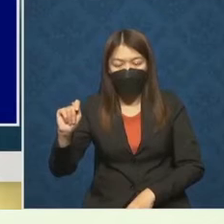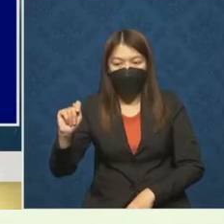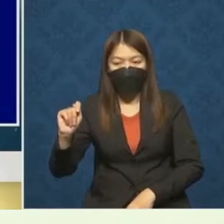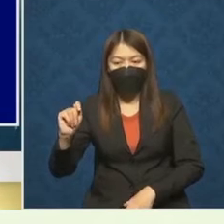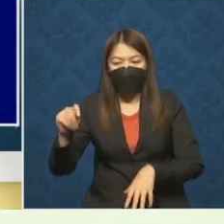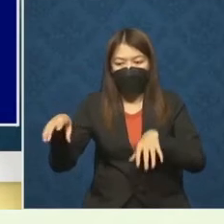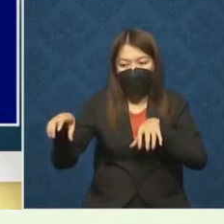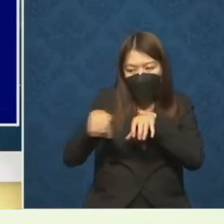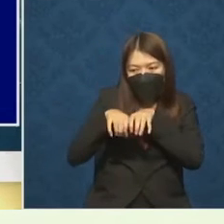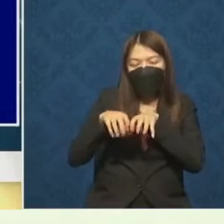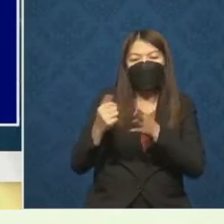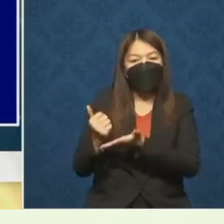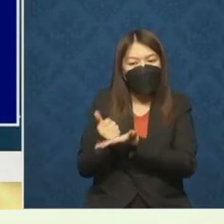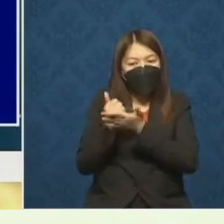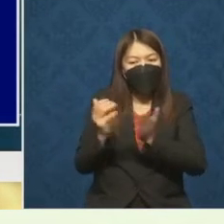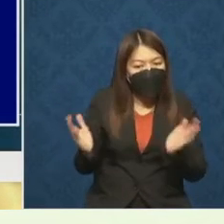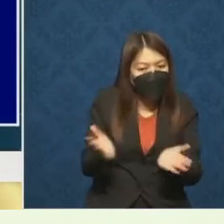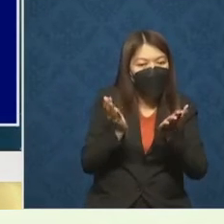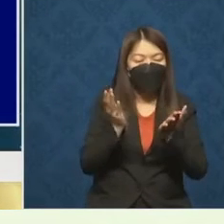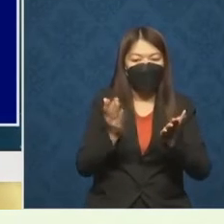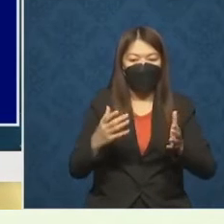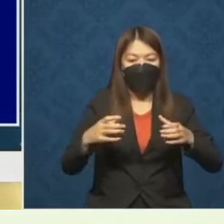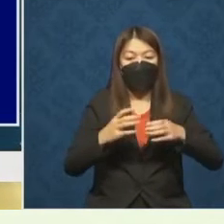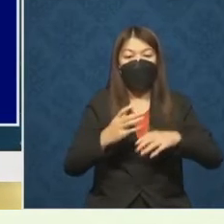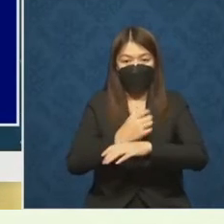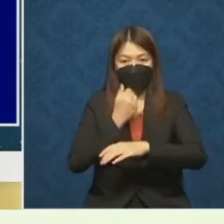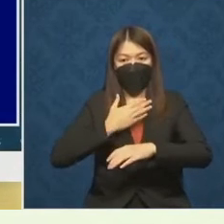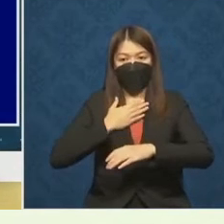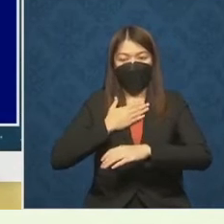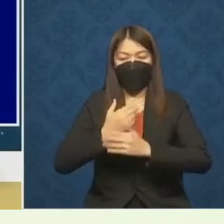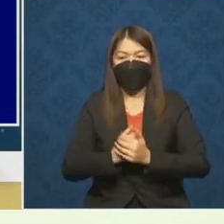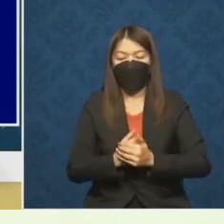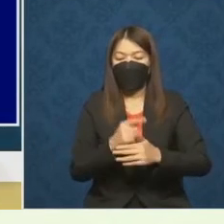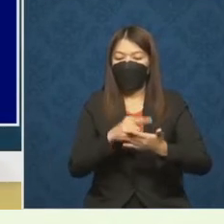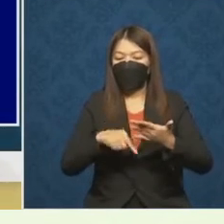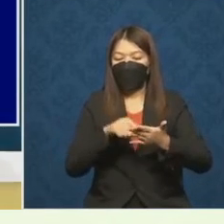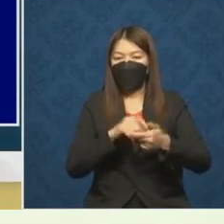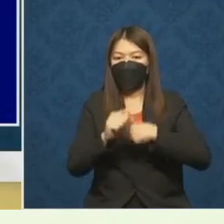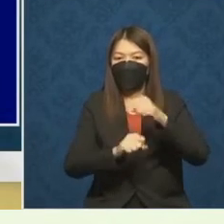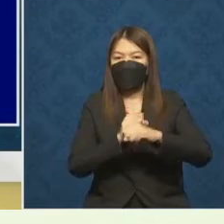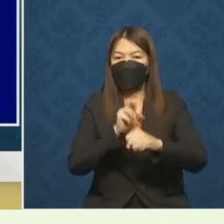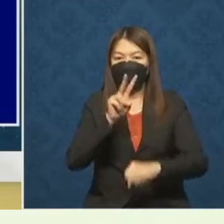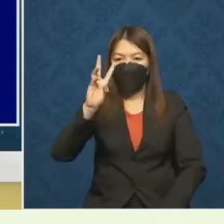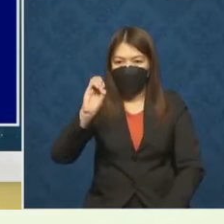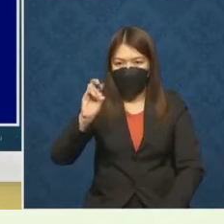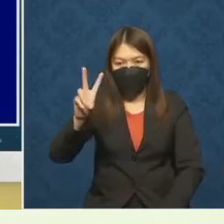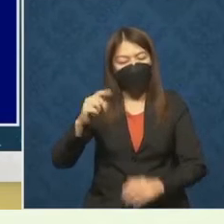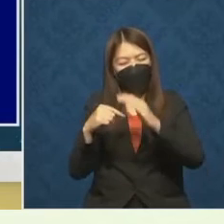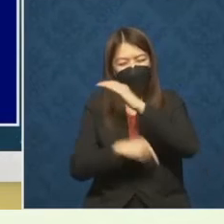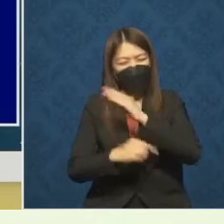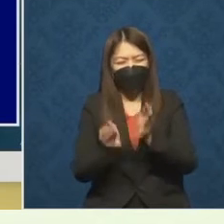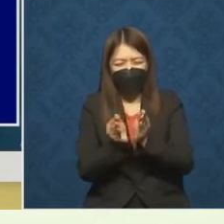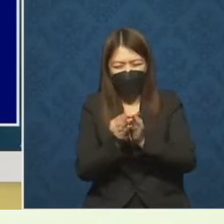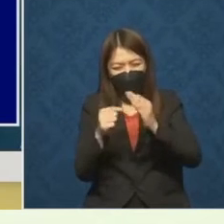พรรคที่ตนสังกัดนะครับเลือกตั้งเมื่อปี2562 ก็มีการโกงกันอย่างมโหฬารนะครับ